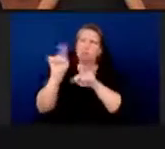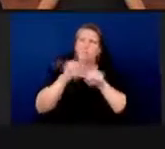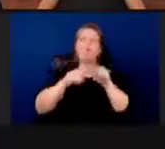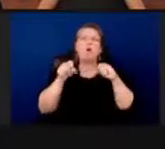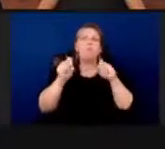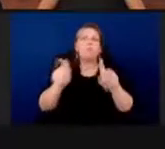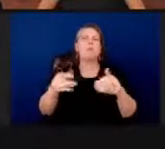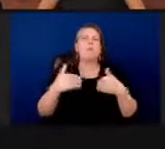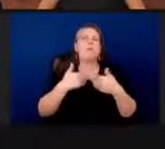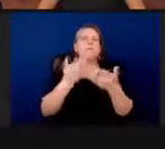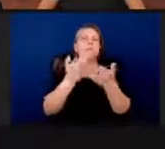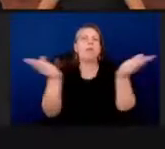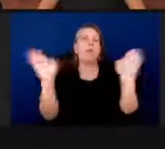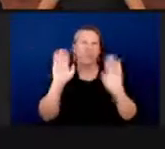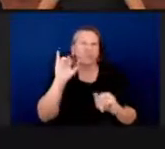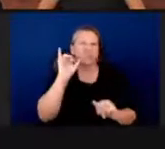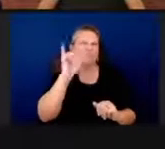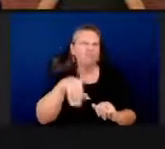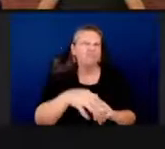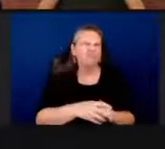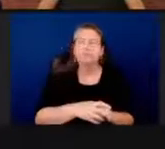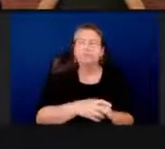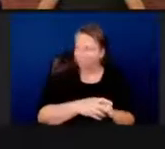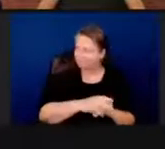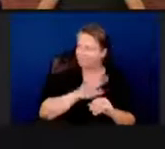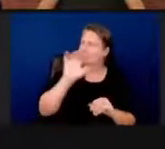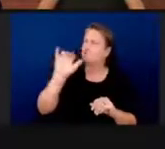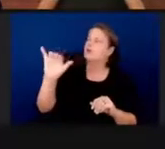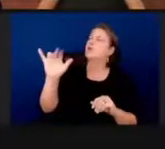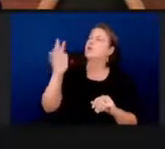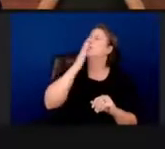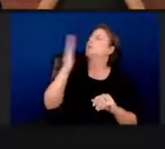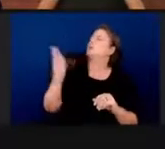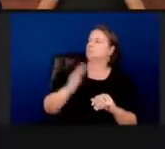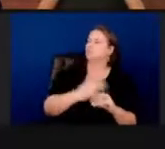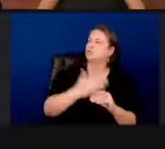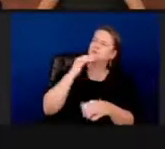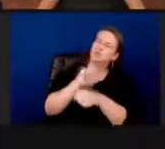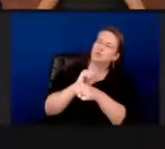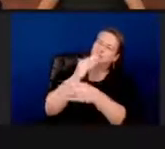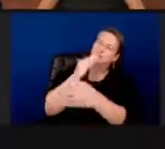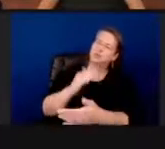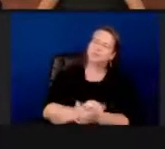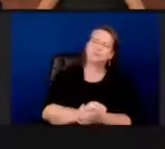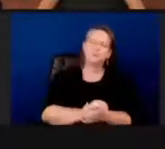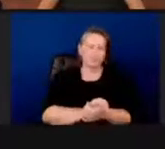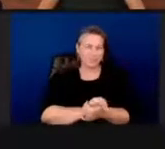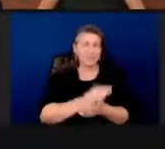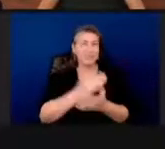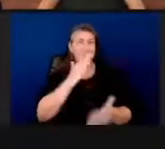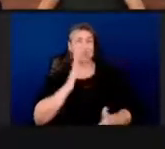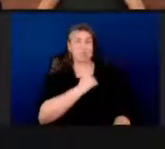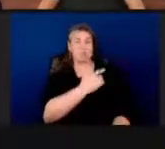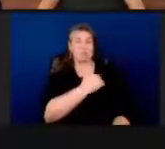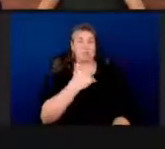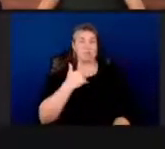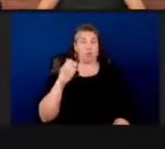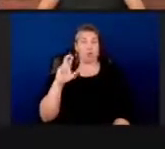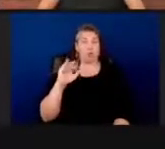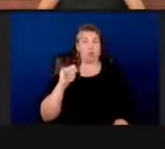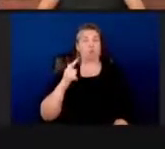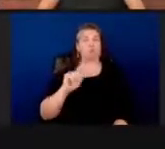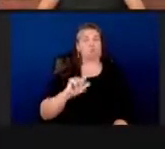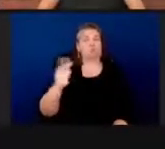ambayo wangependa kufanya ili waweze kujitayarisha vilivyo mapema iwezekanavyo. Asante sana. Asante Bwana